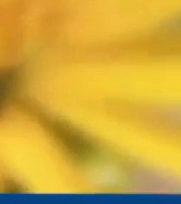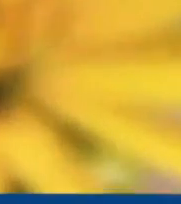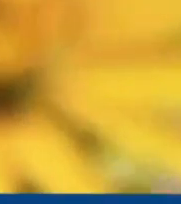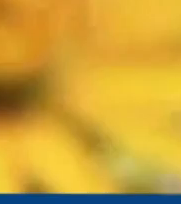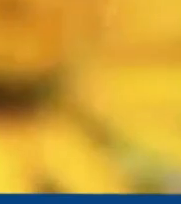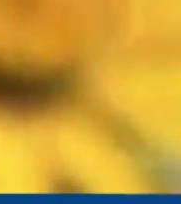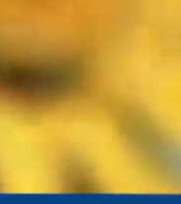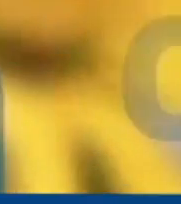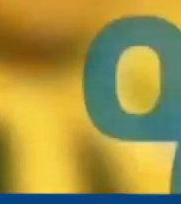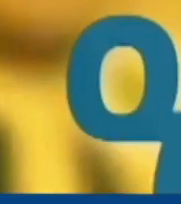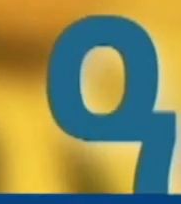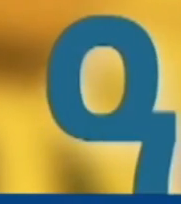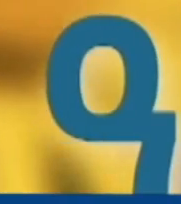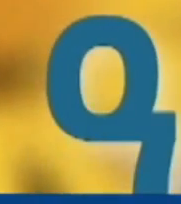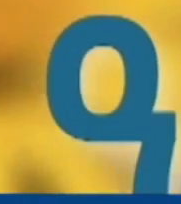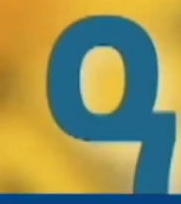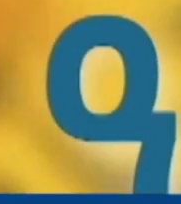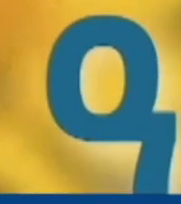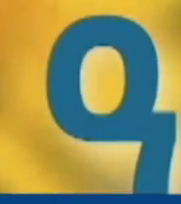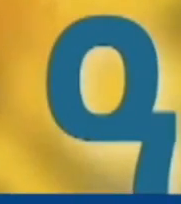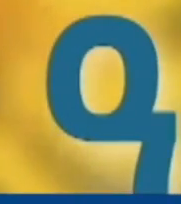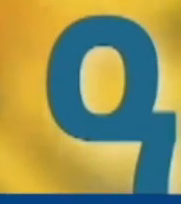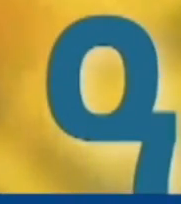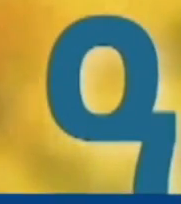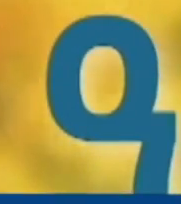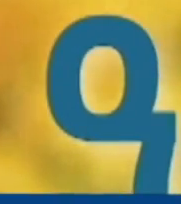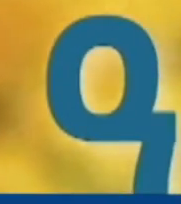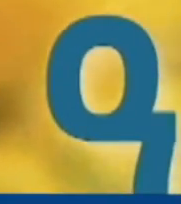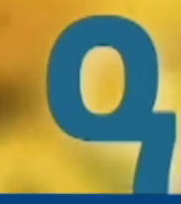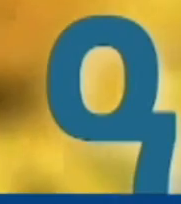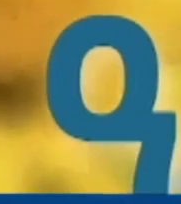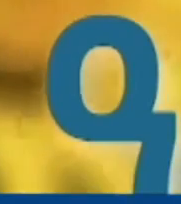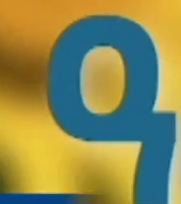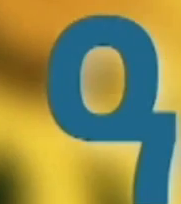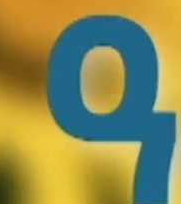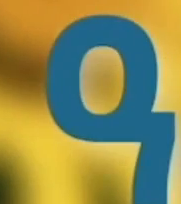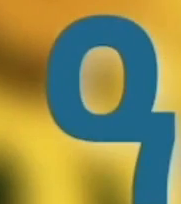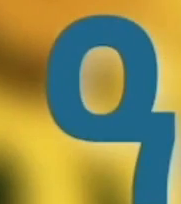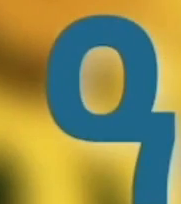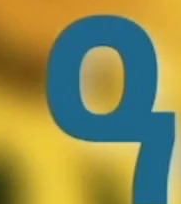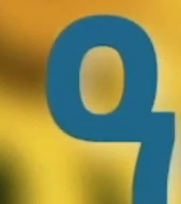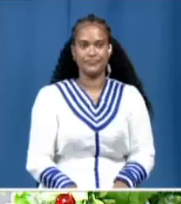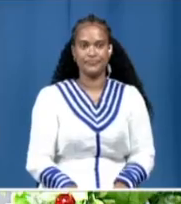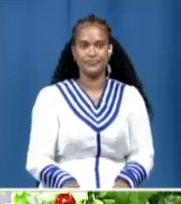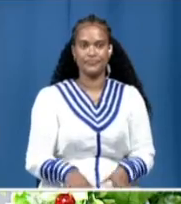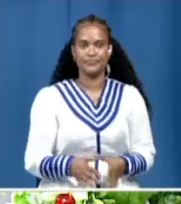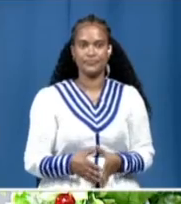በዓል ሓድሽ ዓመት ዓለም ለኸ ባንክ ኣንበሳ መሓዛ ዓቢቱ።